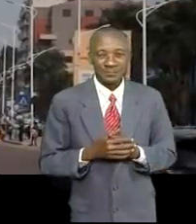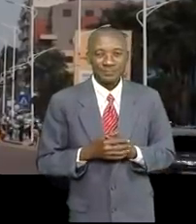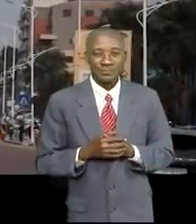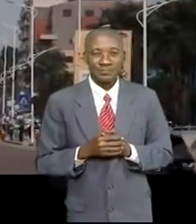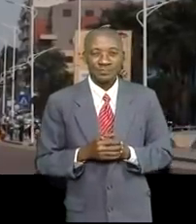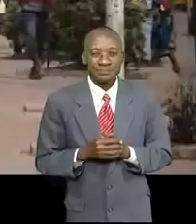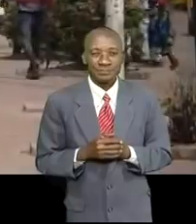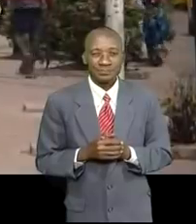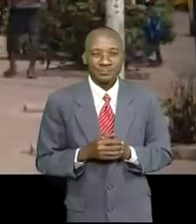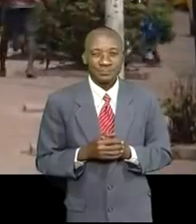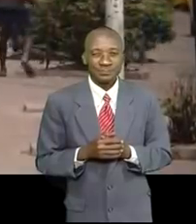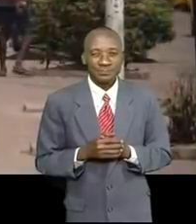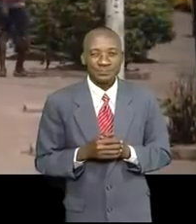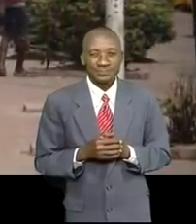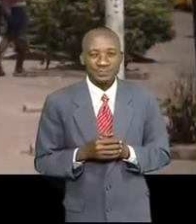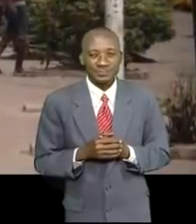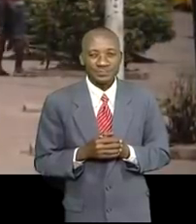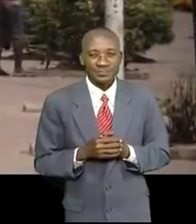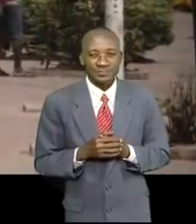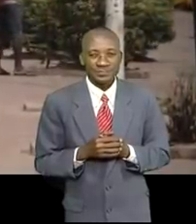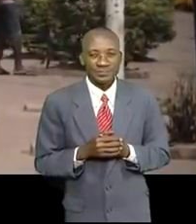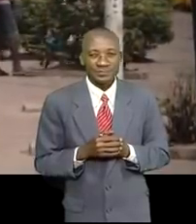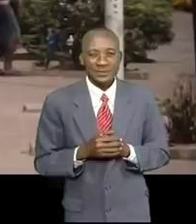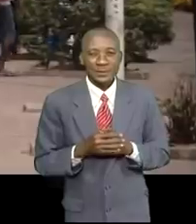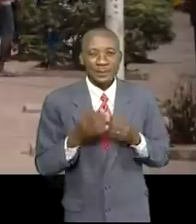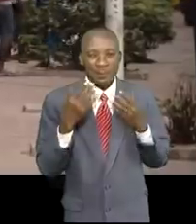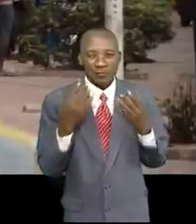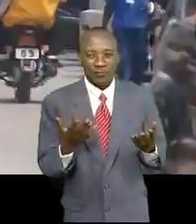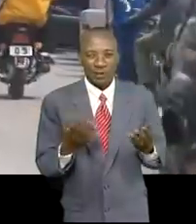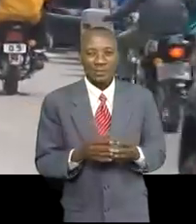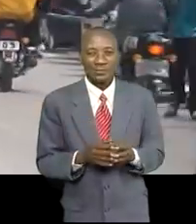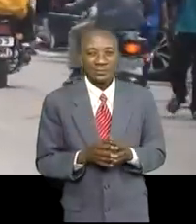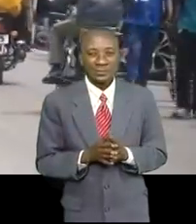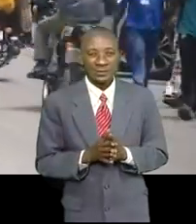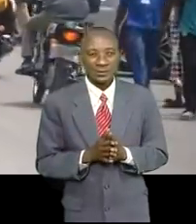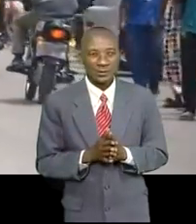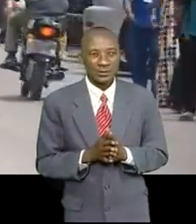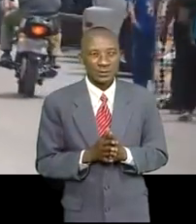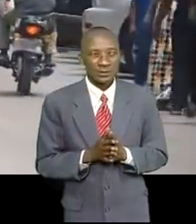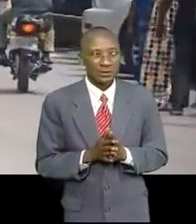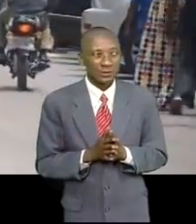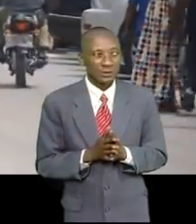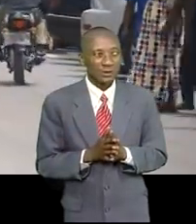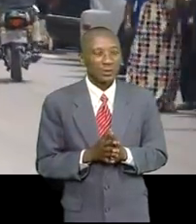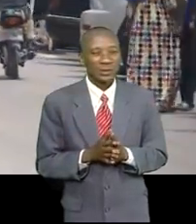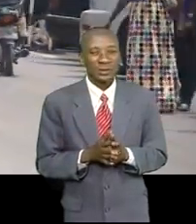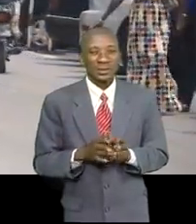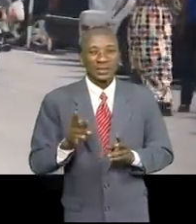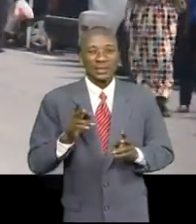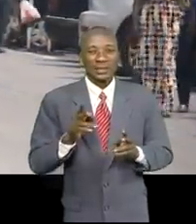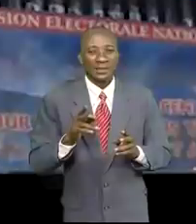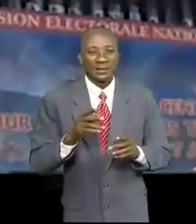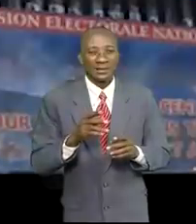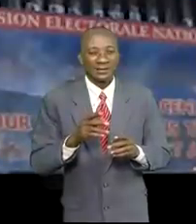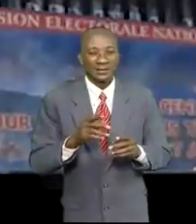s'approche. Les Congolais doivent se préparer pour des échéances électorales à venir. Cela étant, l'étape du recensement de la population s'avère